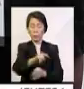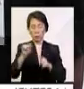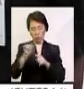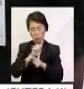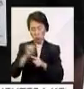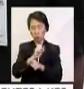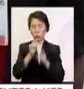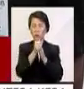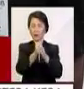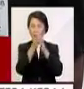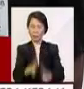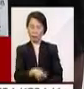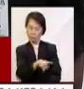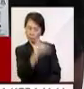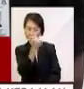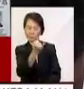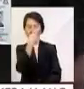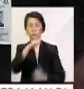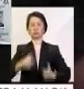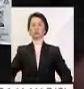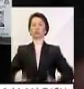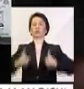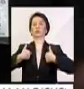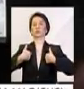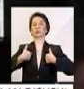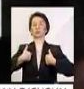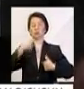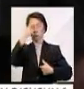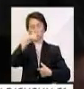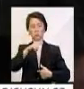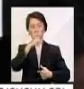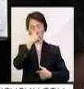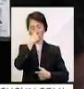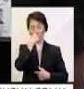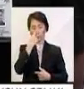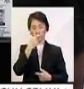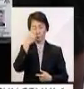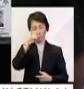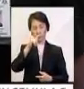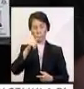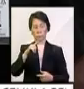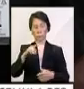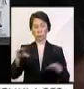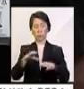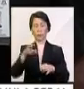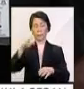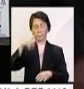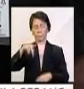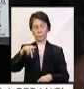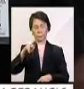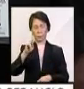menggunakan dalang ini untuk menghidupkan apa dipanggil pelekat atau PLKS itu.